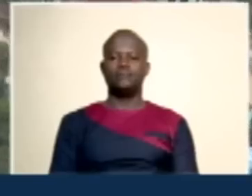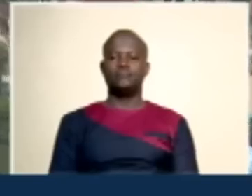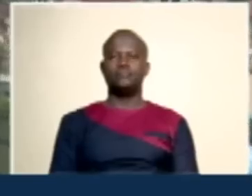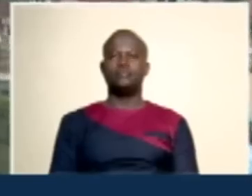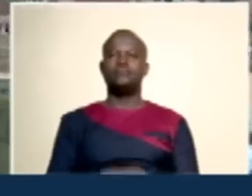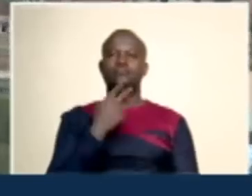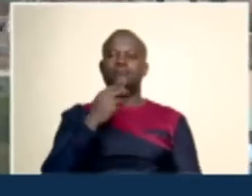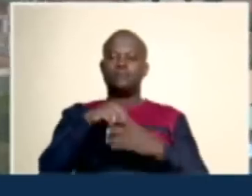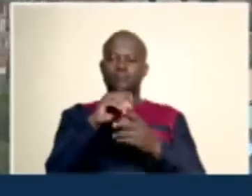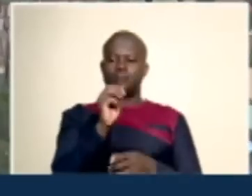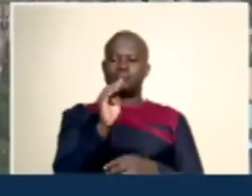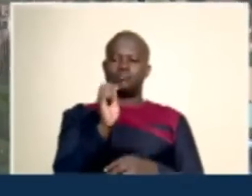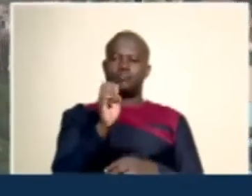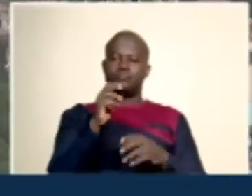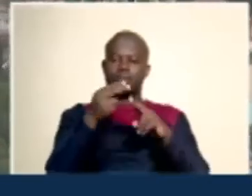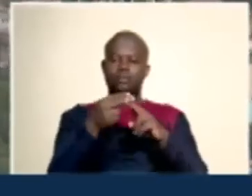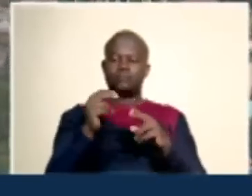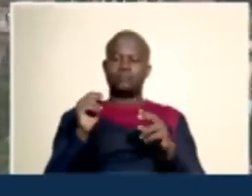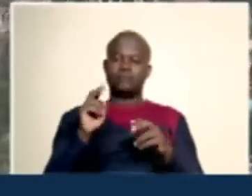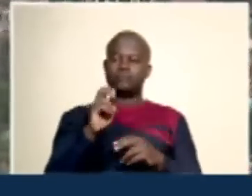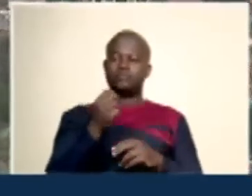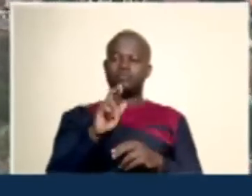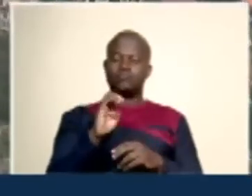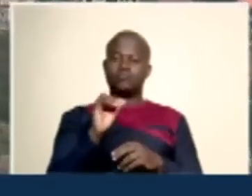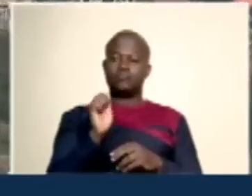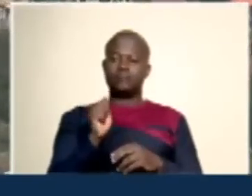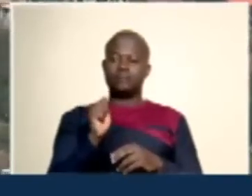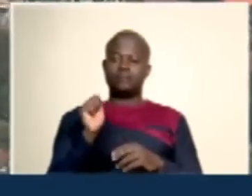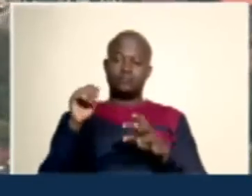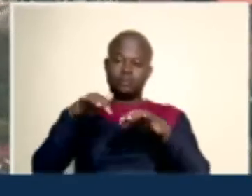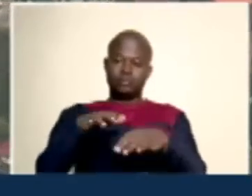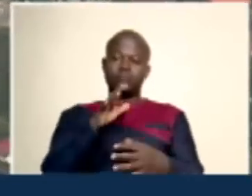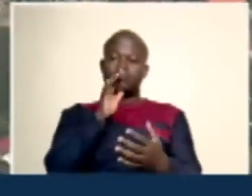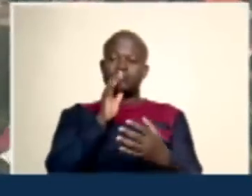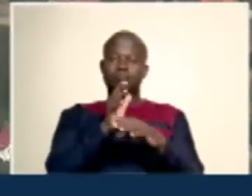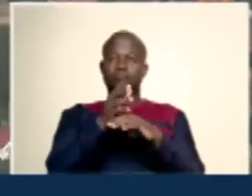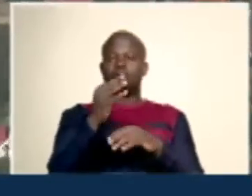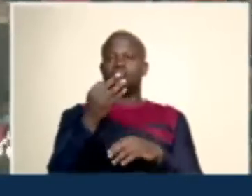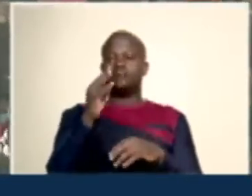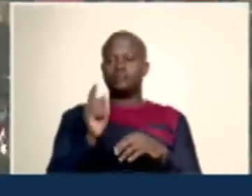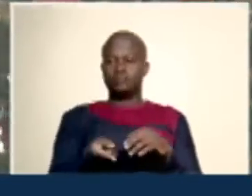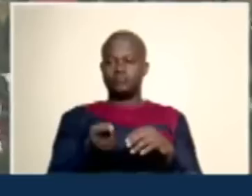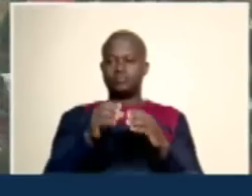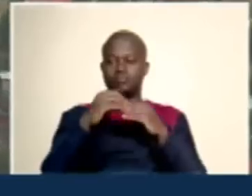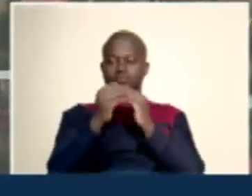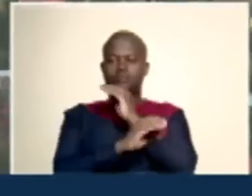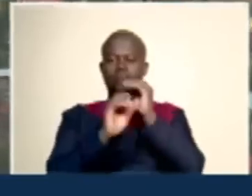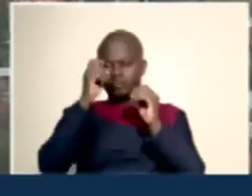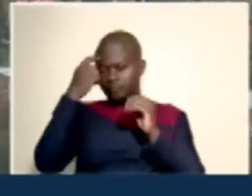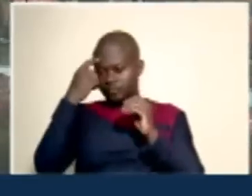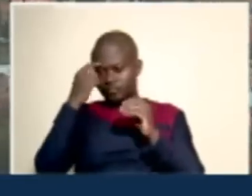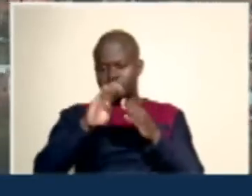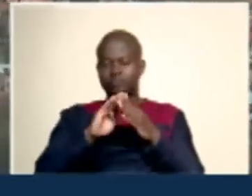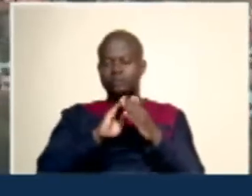Kuri wa kabiri muri Zimbabwe hazwi nka Victoria Falls hategerejwe abasaga 300 barimo n'abakuru b'ibihugu na za guverinoma, abashoramari mu